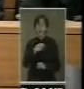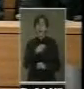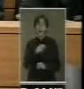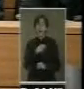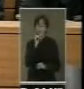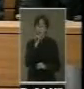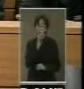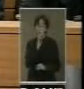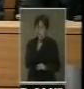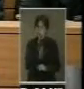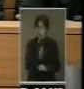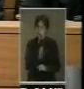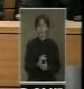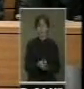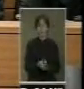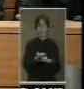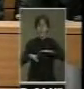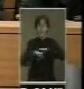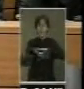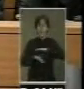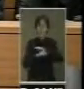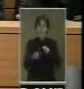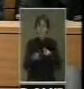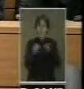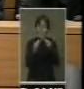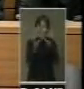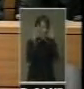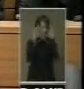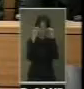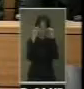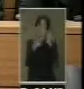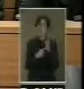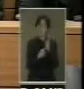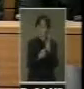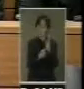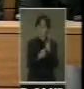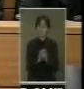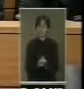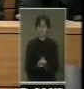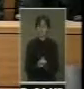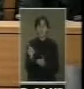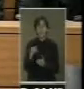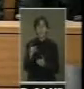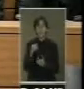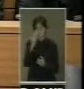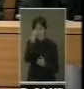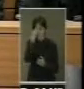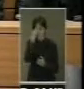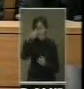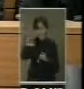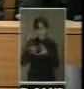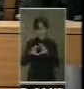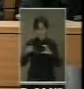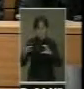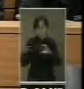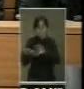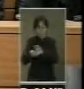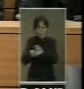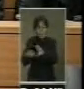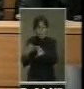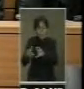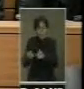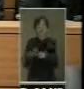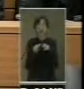งกันแล้วก็เอาหลักฐานนี้ไปให้ท่านนายกครับผมได้รับมาจากลังนกกระจอกและก็ให้ข้อเ